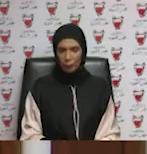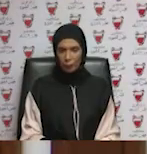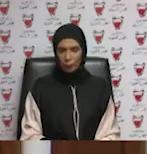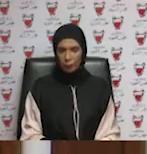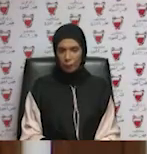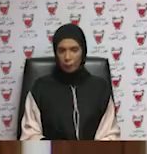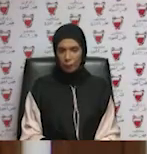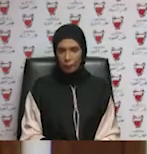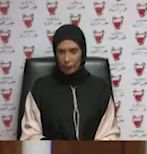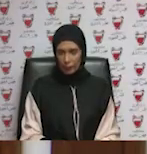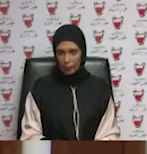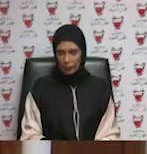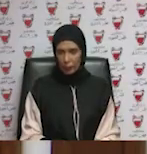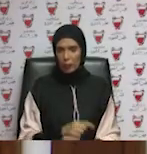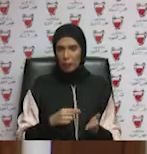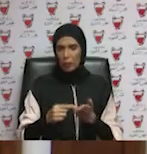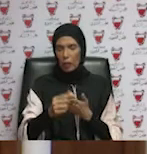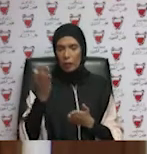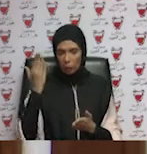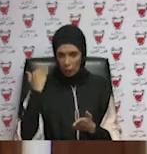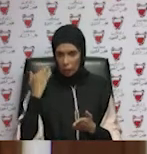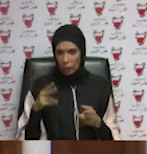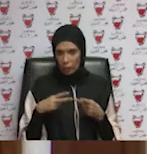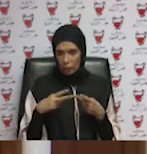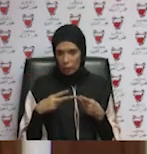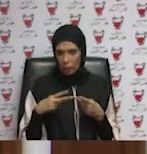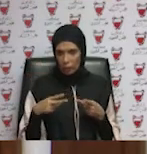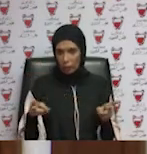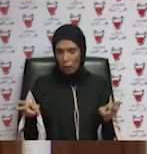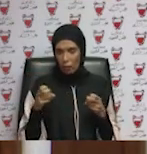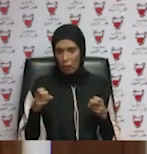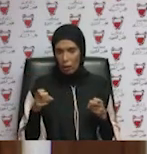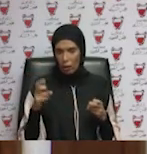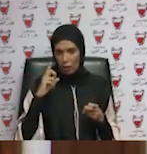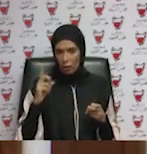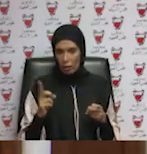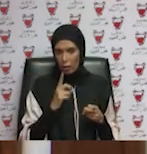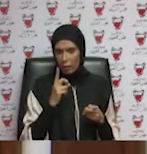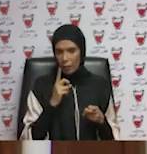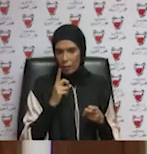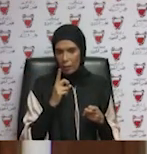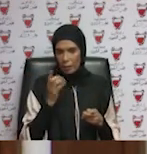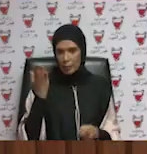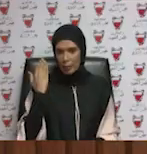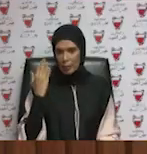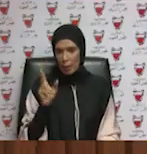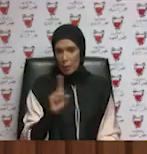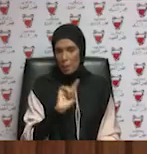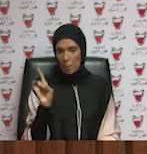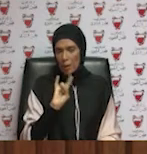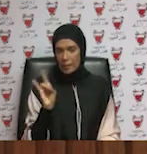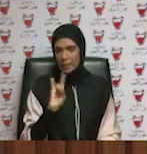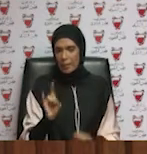السابقة، هل يجوز للمجلس أن يرفض رأيه السابق؟ لا لا لا يجوز، لا يجوز.